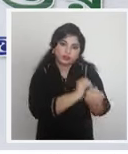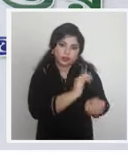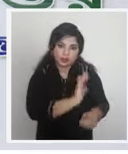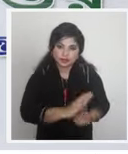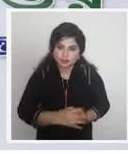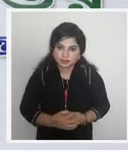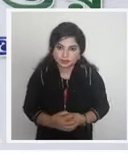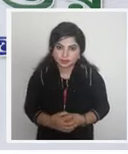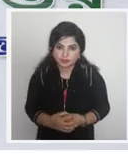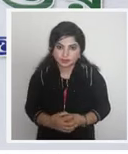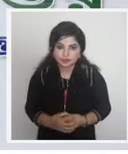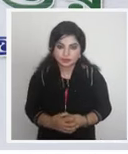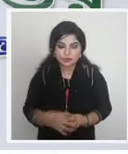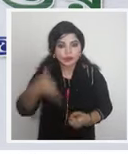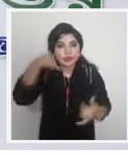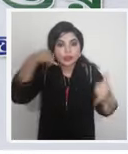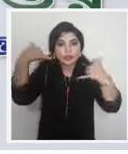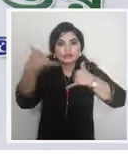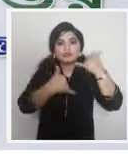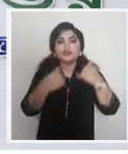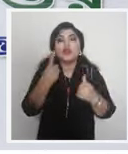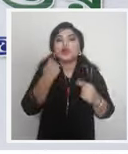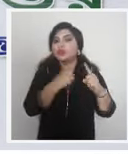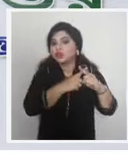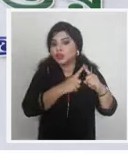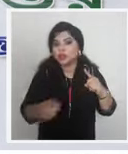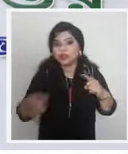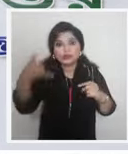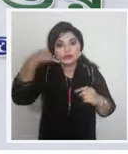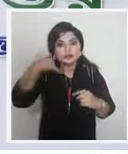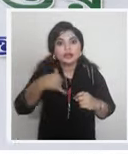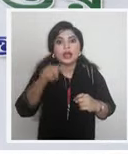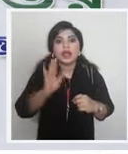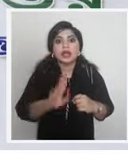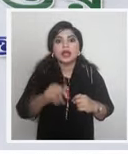1,90,280টি ব্যক্তিগত সামগ্রী। সূত্র কেন্দ্রীয় ঔষধাগার।